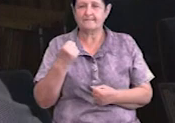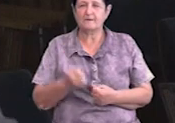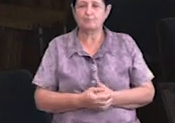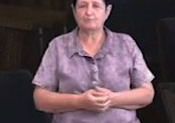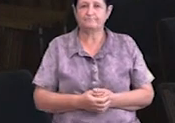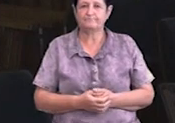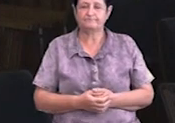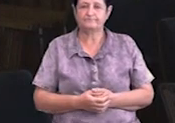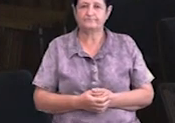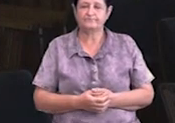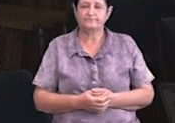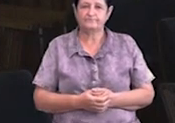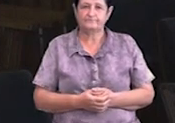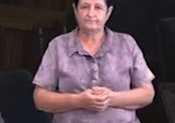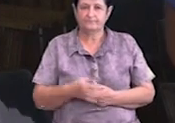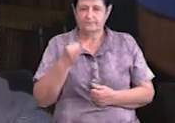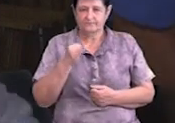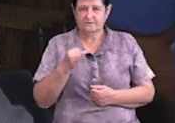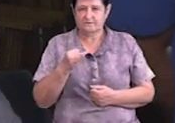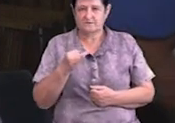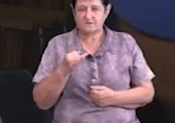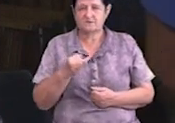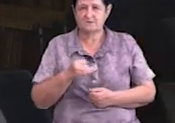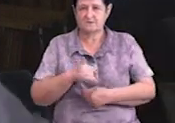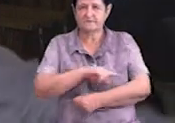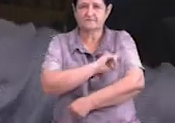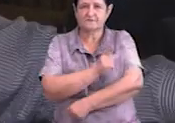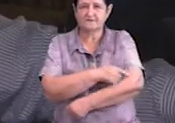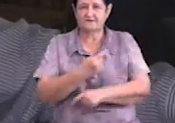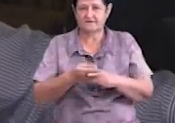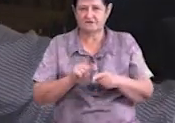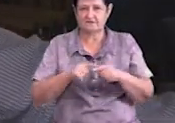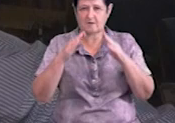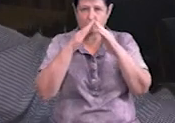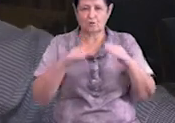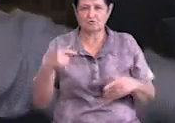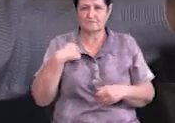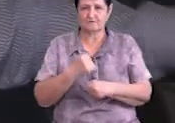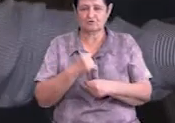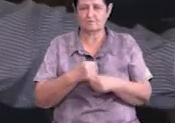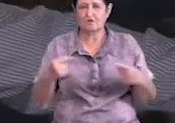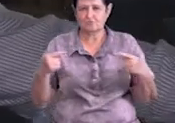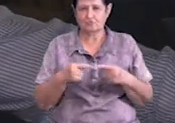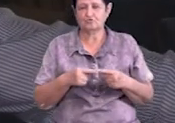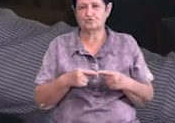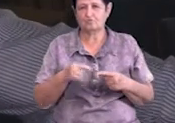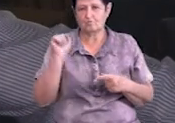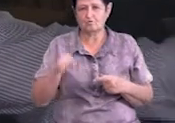там несуща спроможності цієї покрівлі. От те, що ми зробимо, це вже точно можна зверху ставити